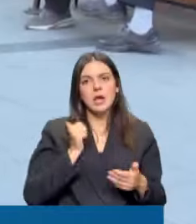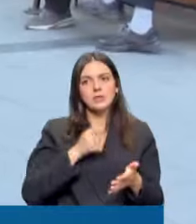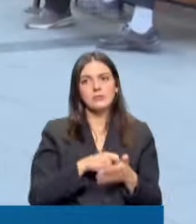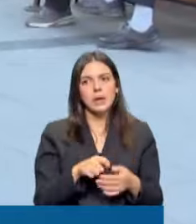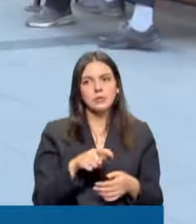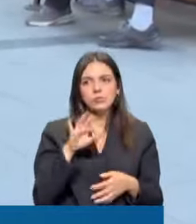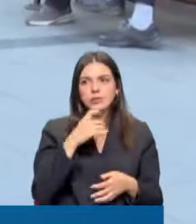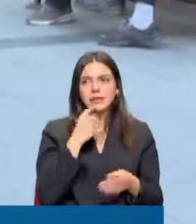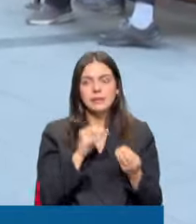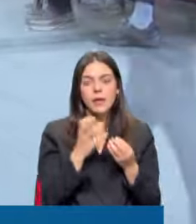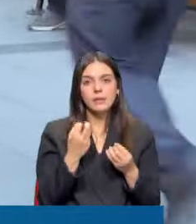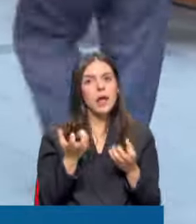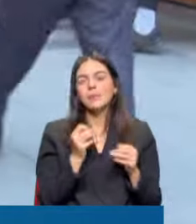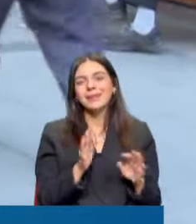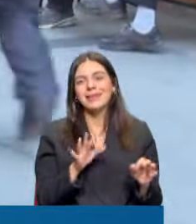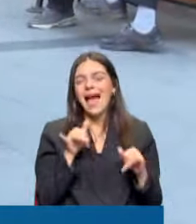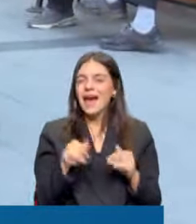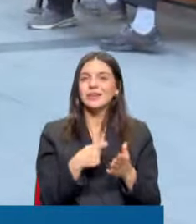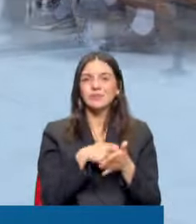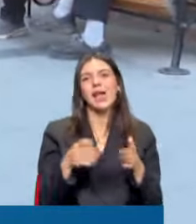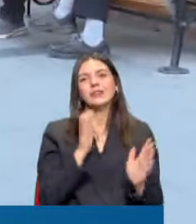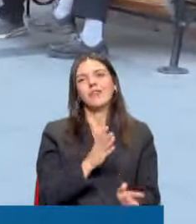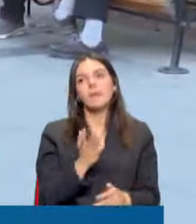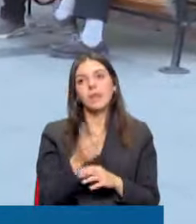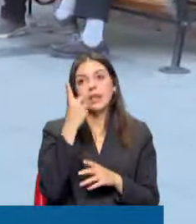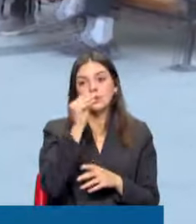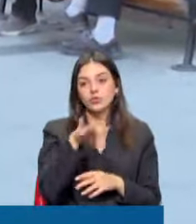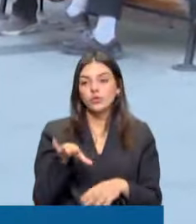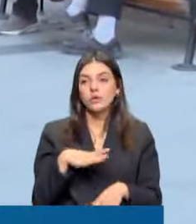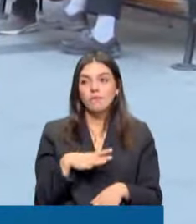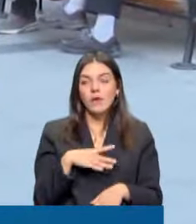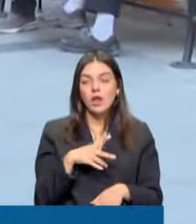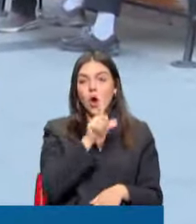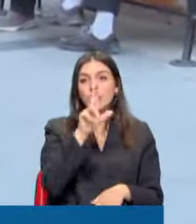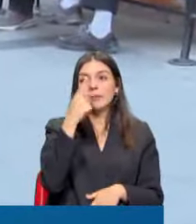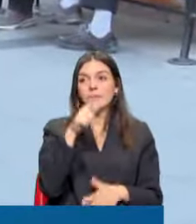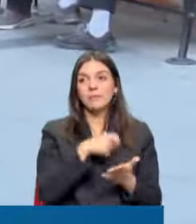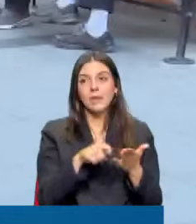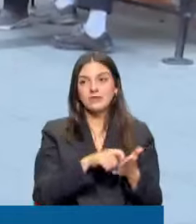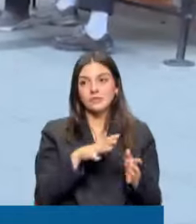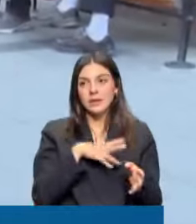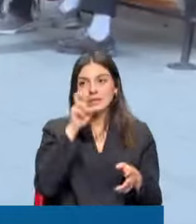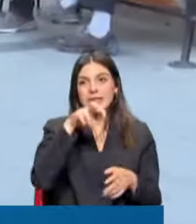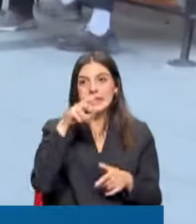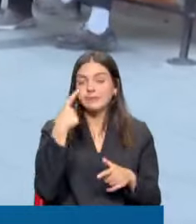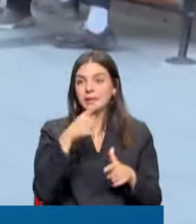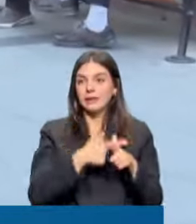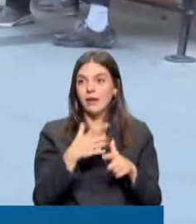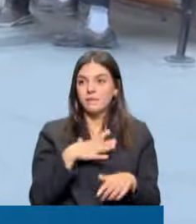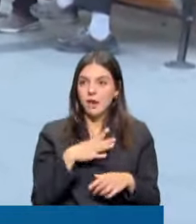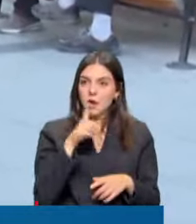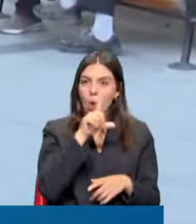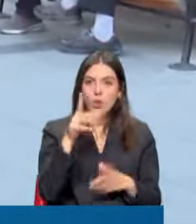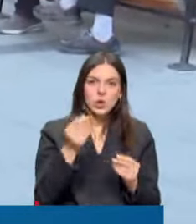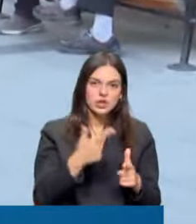aldınız mı efendim bu sene? Almadık. Aynı maaşla devam ediyoruz. 2-3 çocuğum var. 17 bin maaş var. 8 kira var. 10 diyelim 10